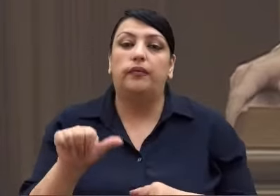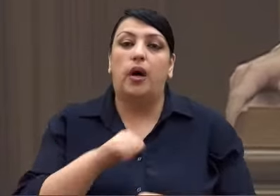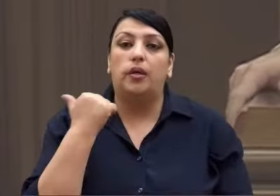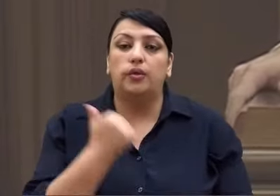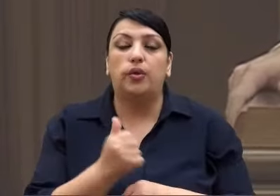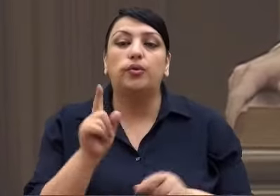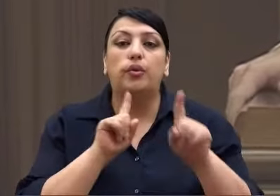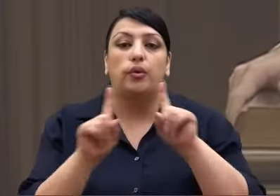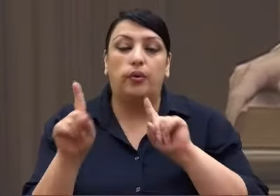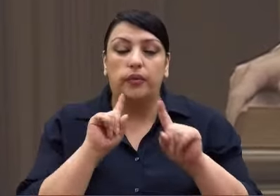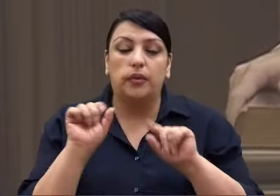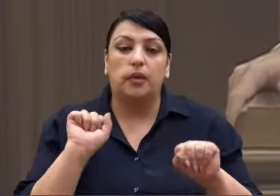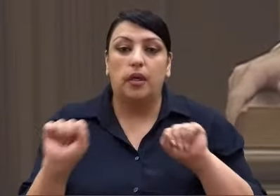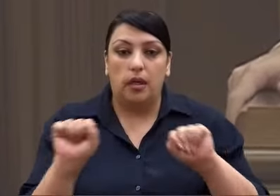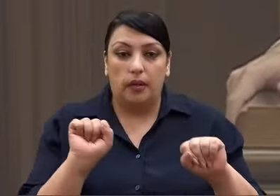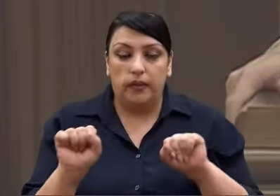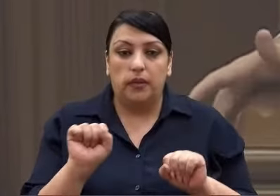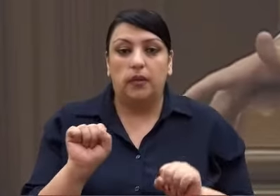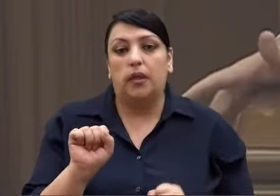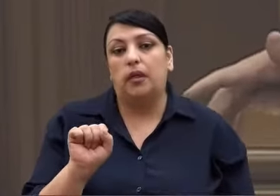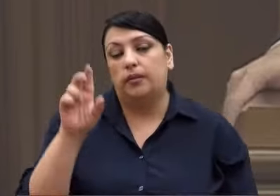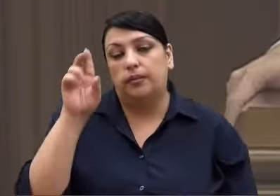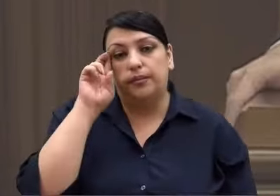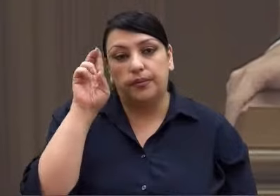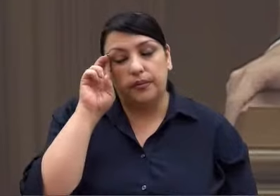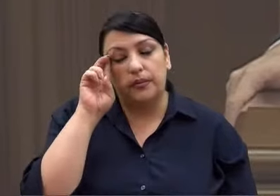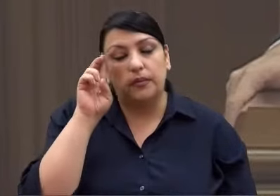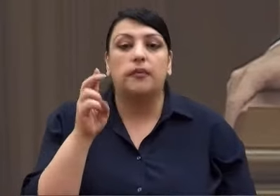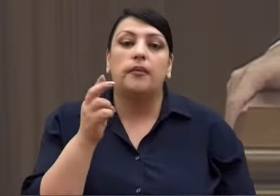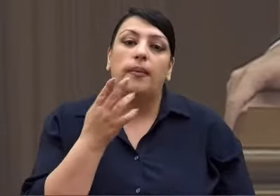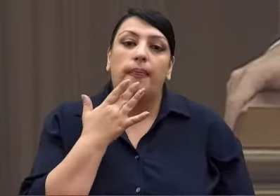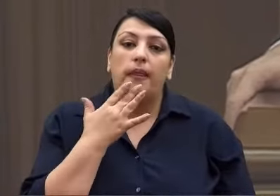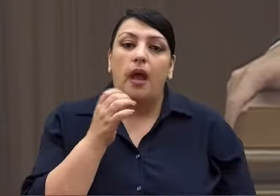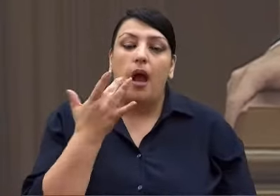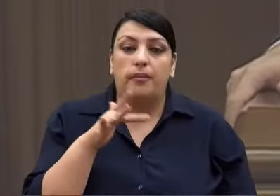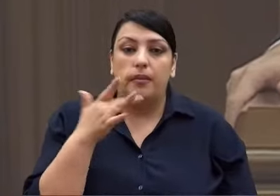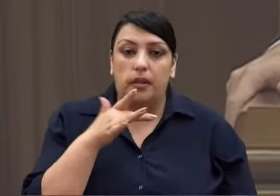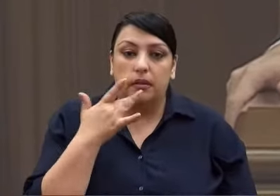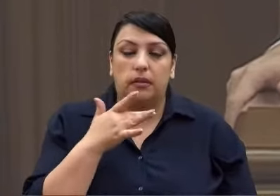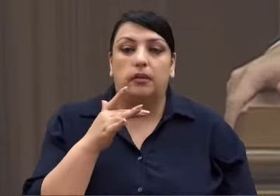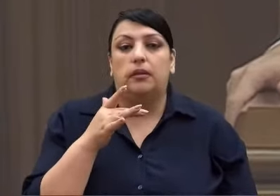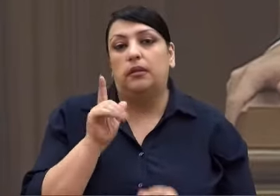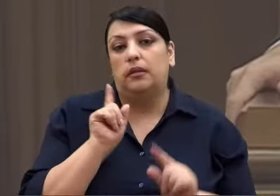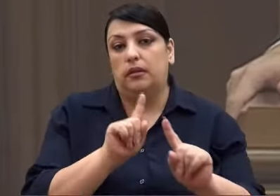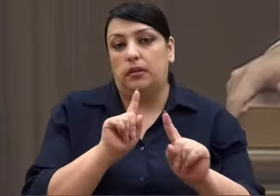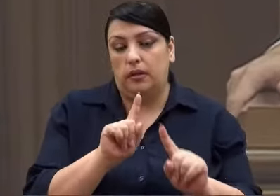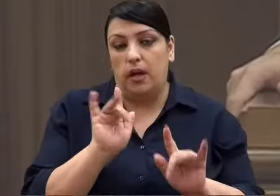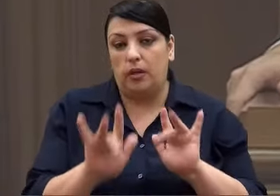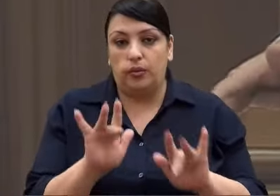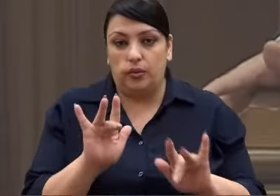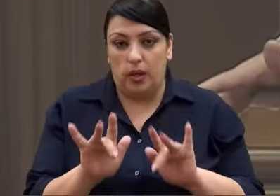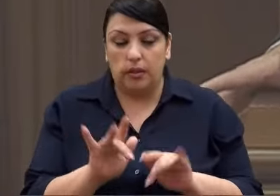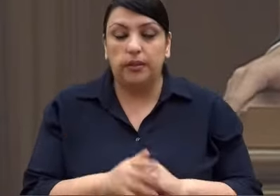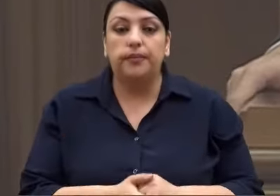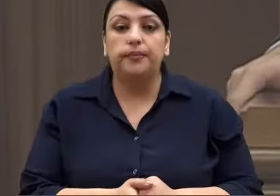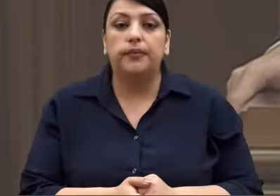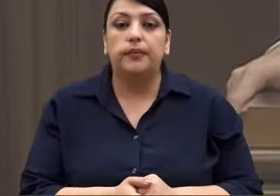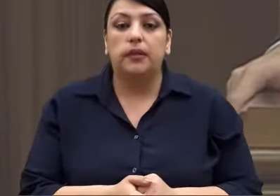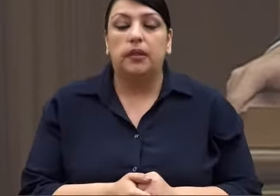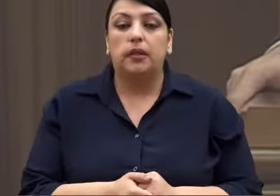Եվրոհանձնաժողովի ղեկավարի և ԱՄՆ պետքարտուղարի եռակողմ հանդիպումը, որը կարծում եմ, որ